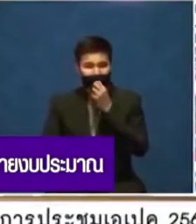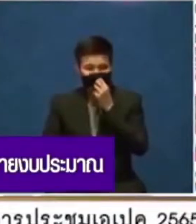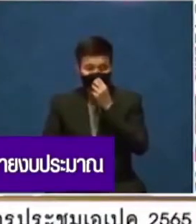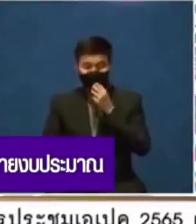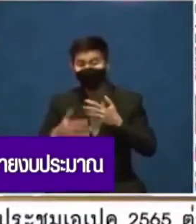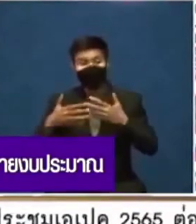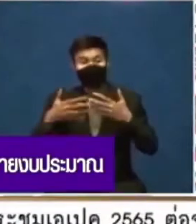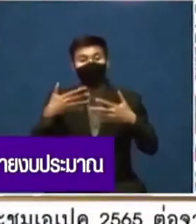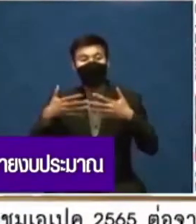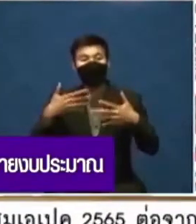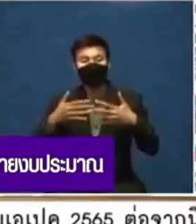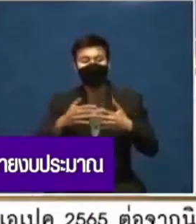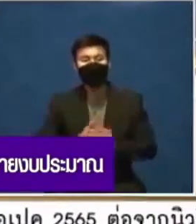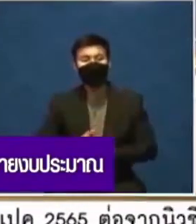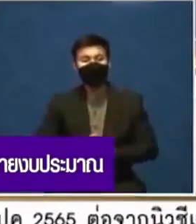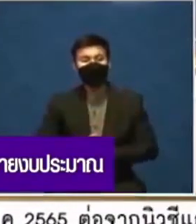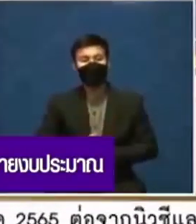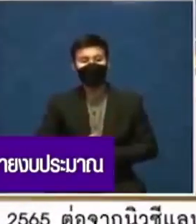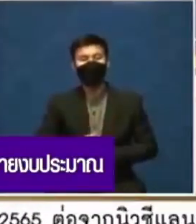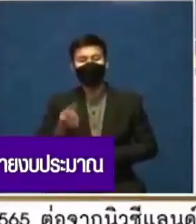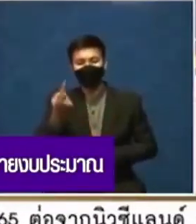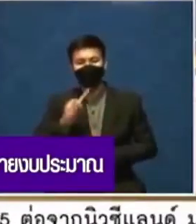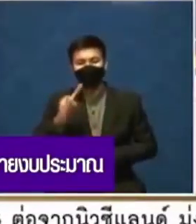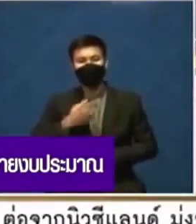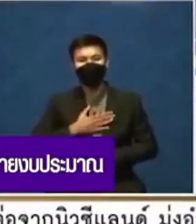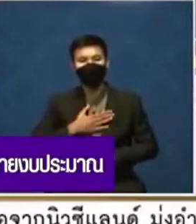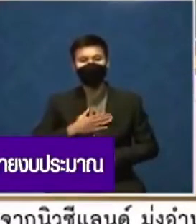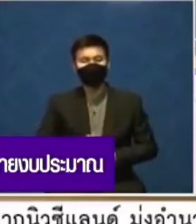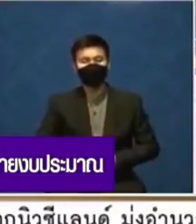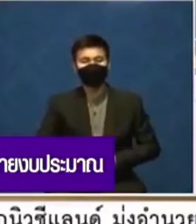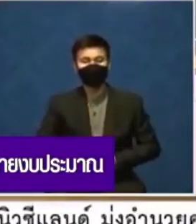ประธานอยู่ครับ